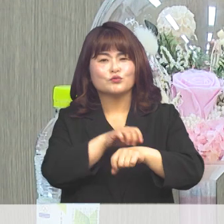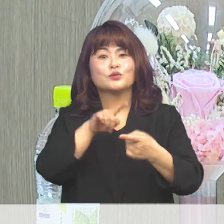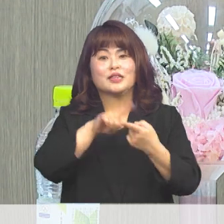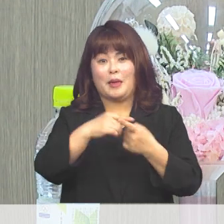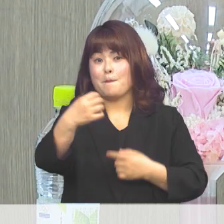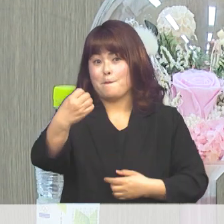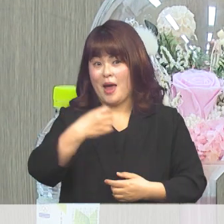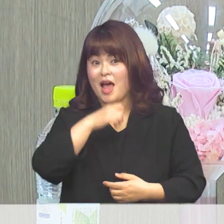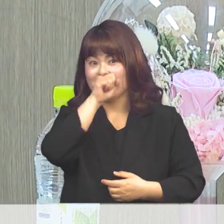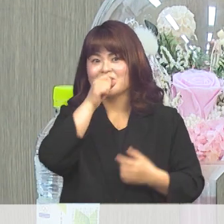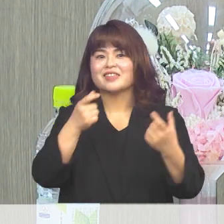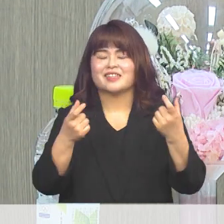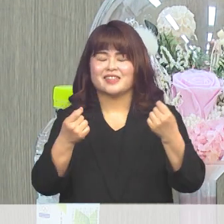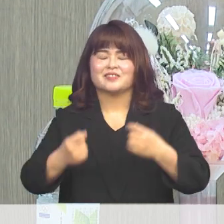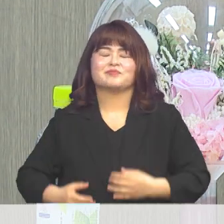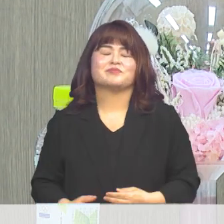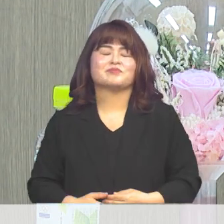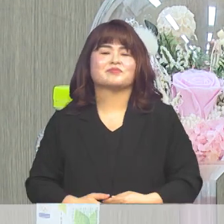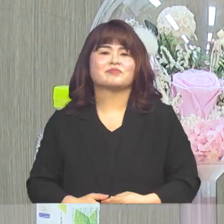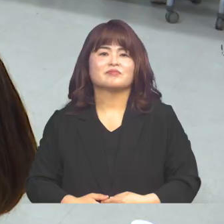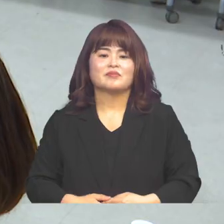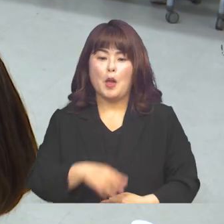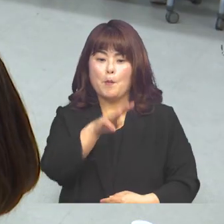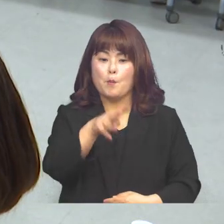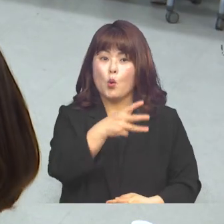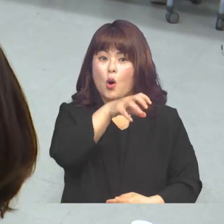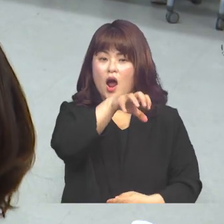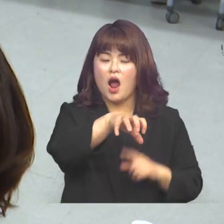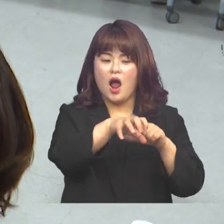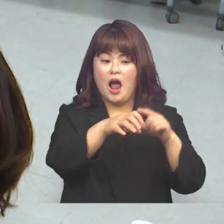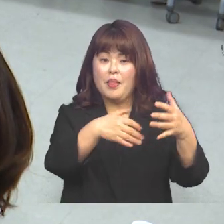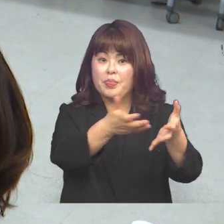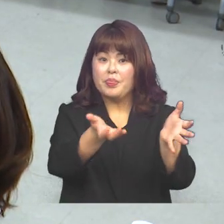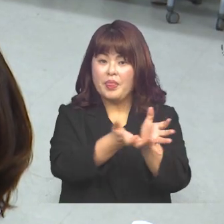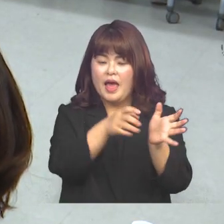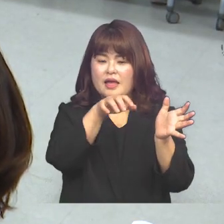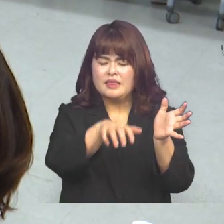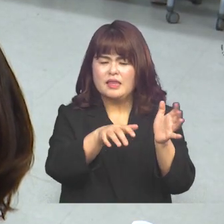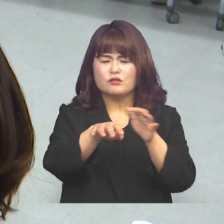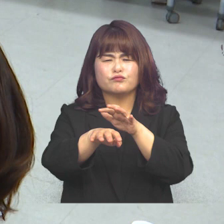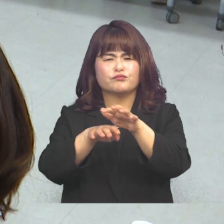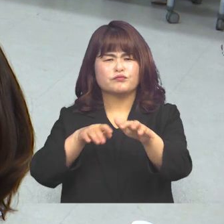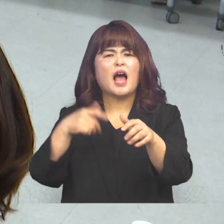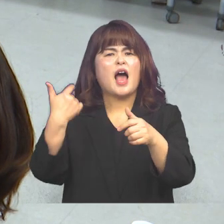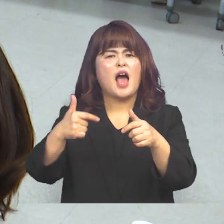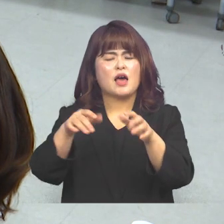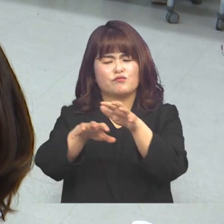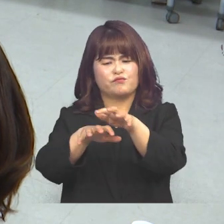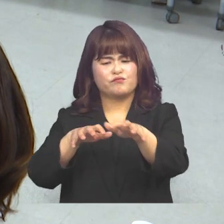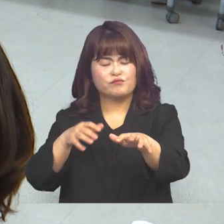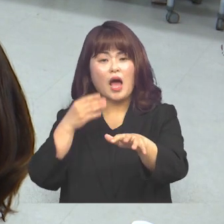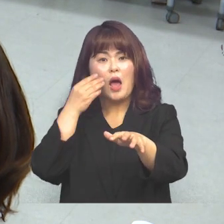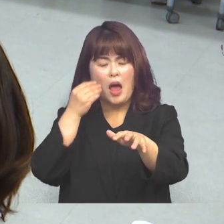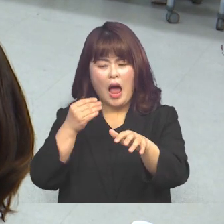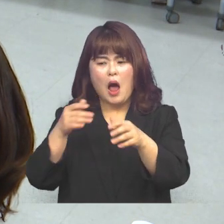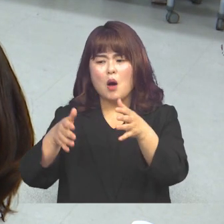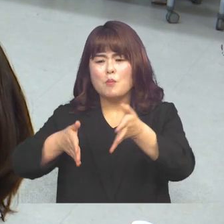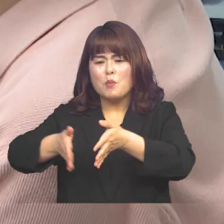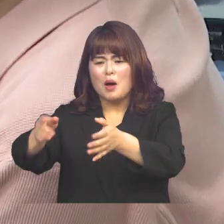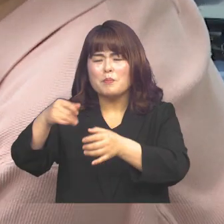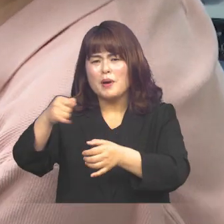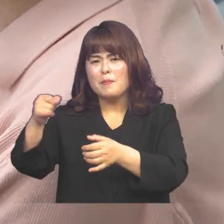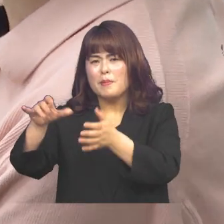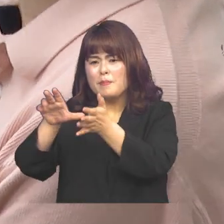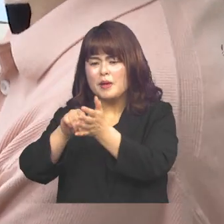느끼시고 계실 것도 있을 텐데 말씀 주시고. 보라동 소통 간담회에서는 상습 교통 체증 해소 방안과